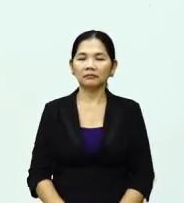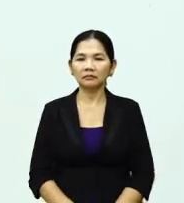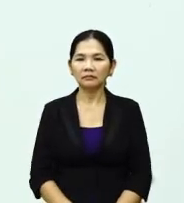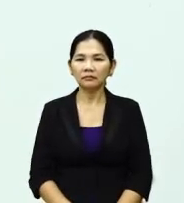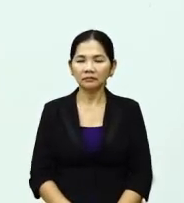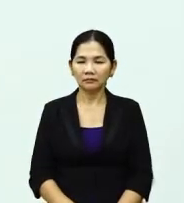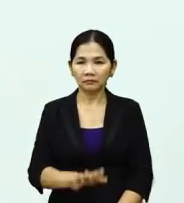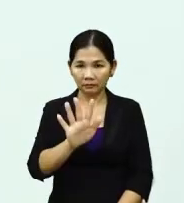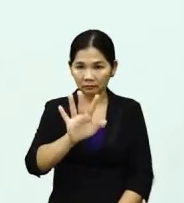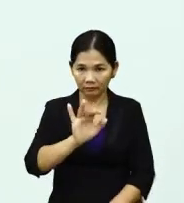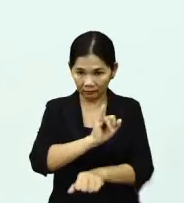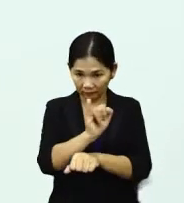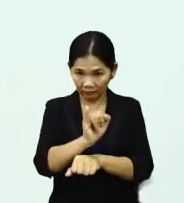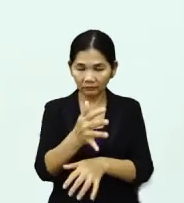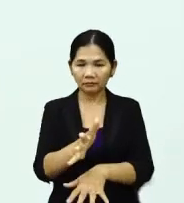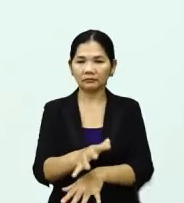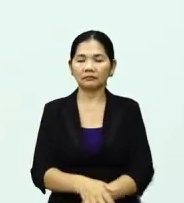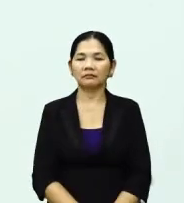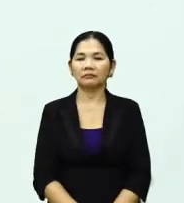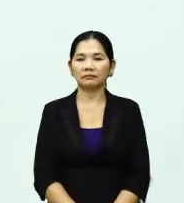Làm này tí nè con á.